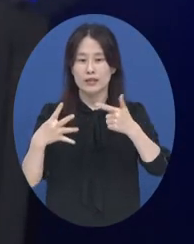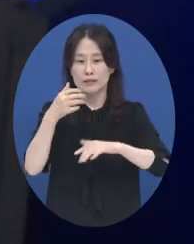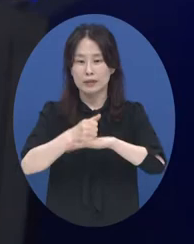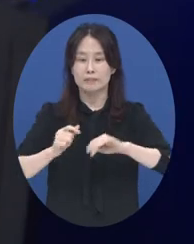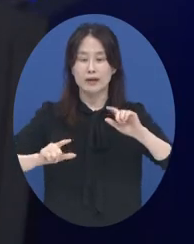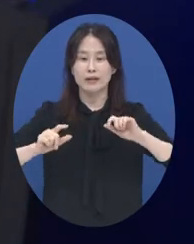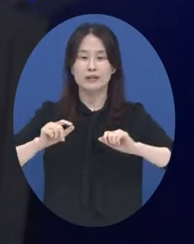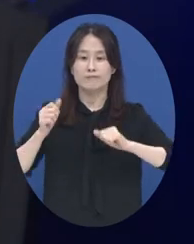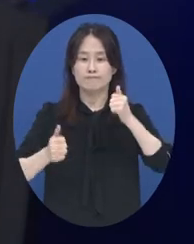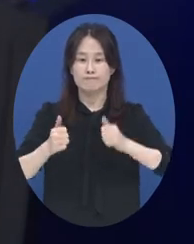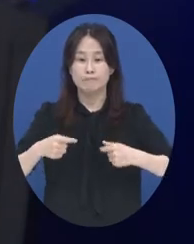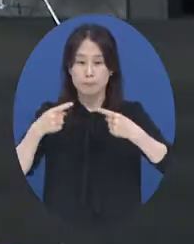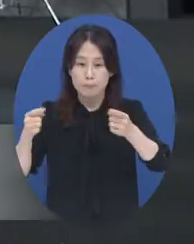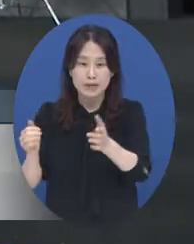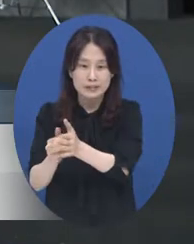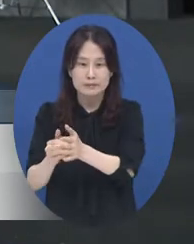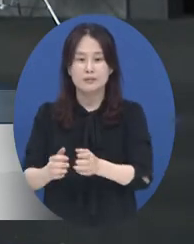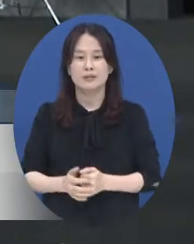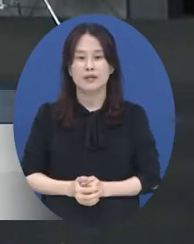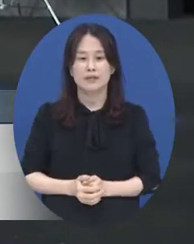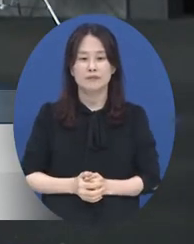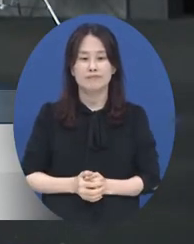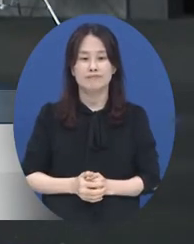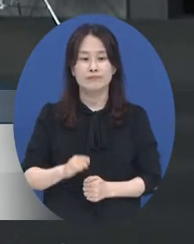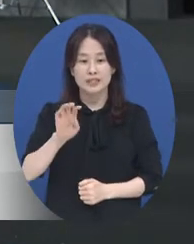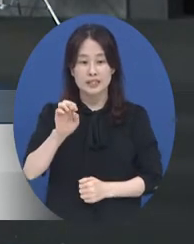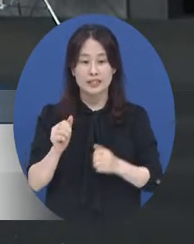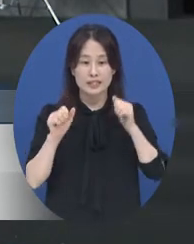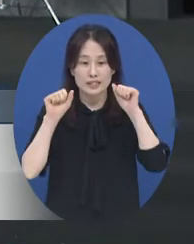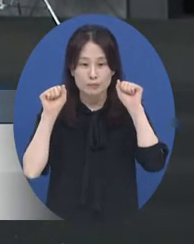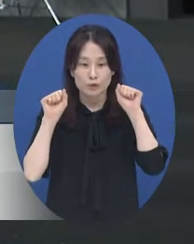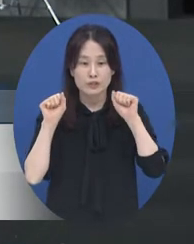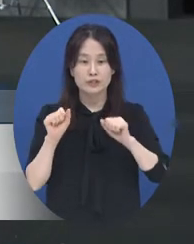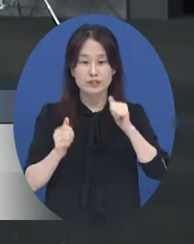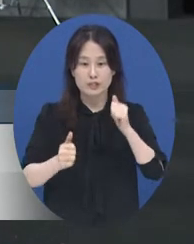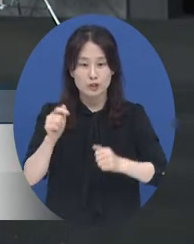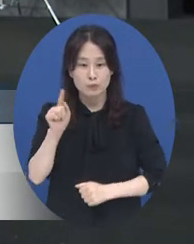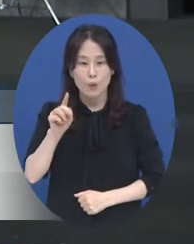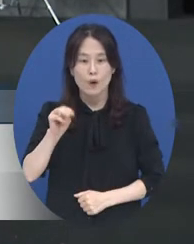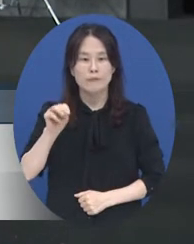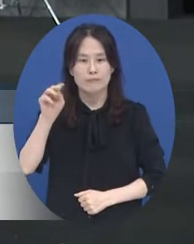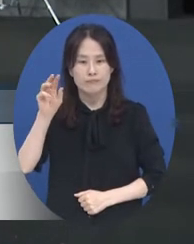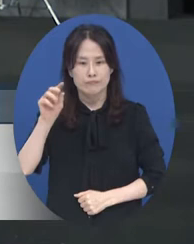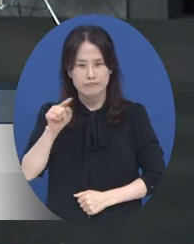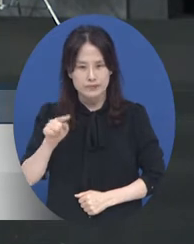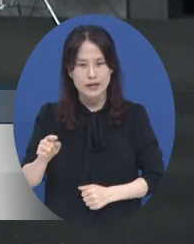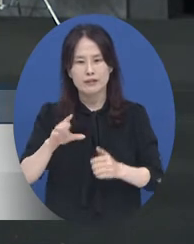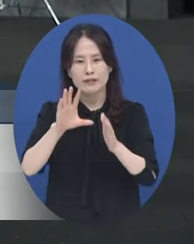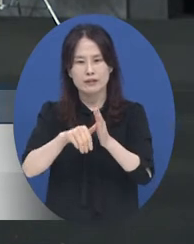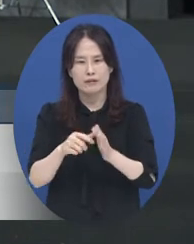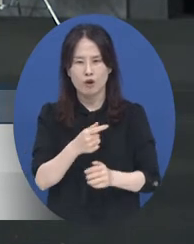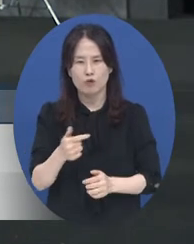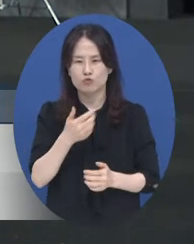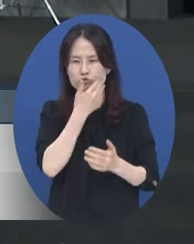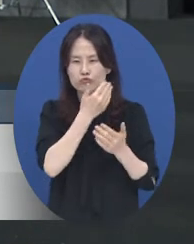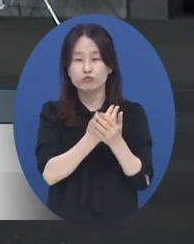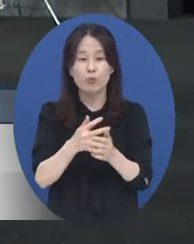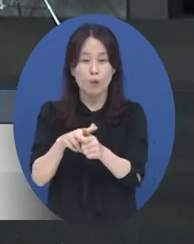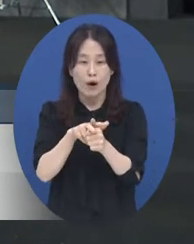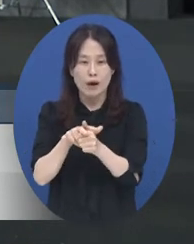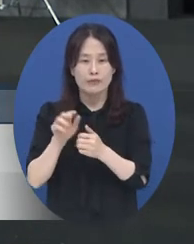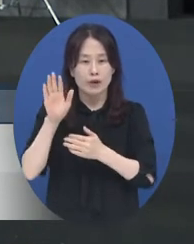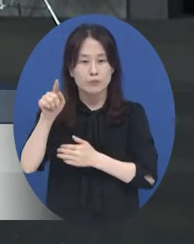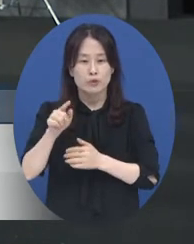진출했습니다. e스포츠 경기는 MZ세대한테는 대단히 중요한 콘텐츠입니다. 앞으로도 이